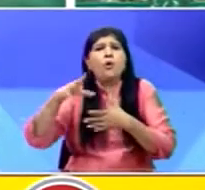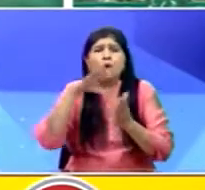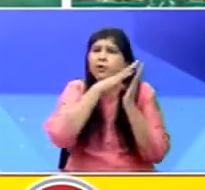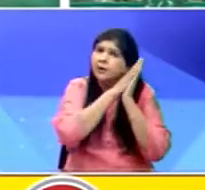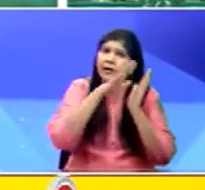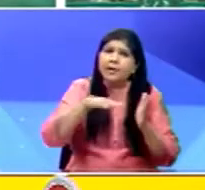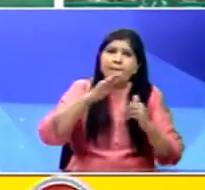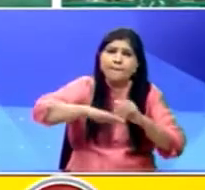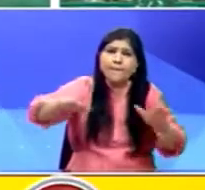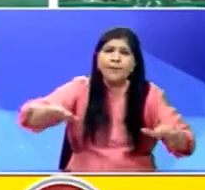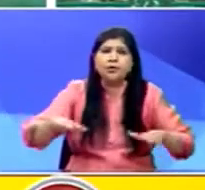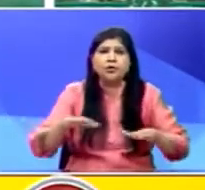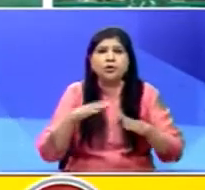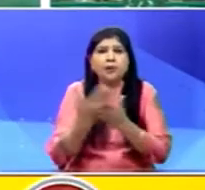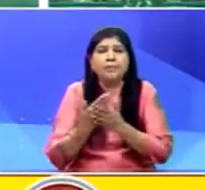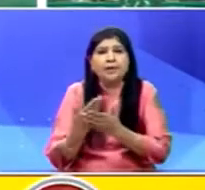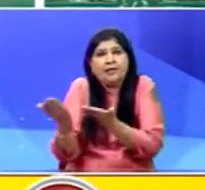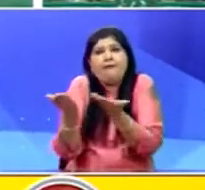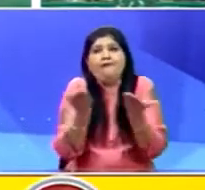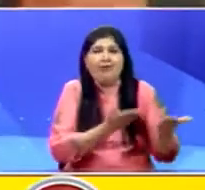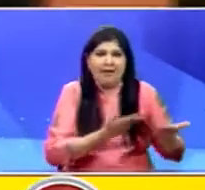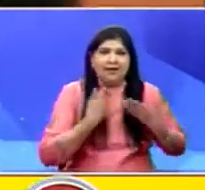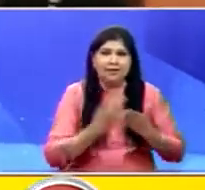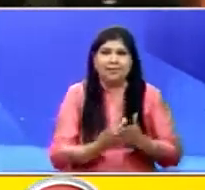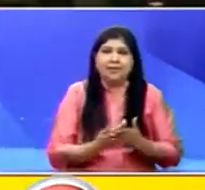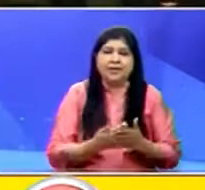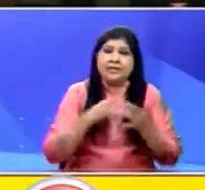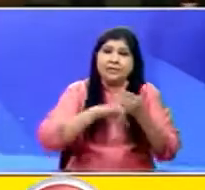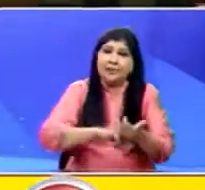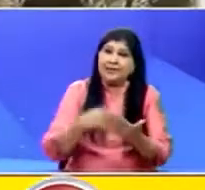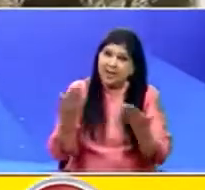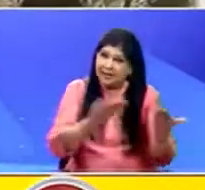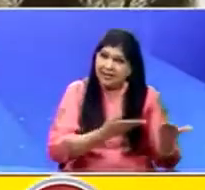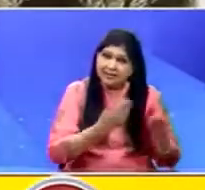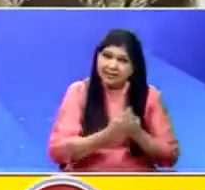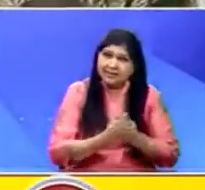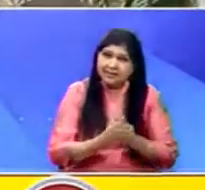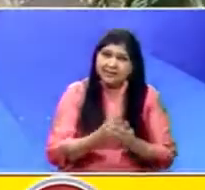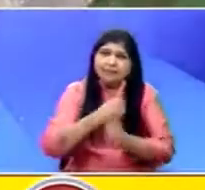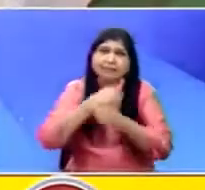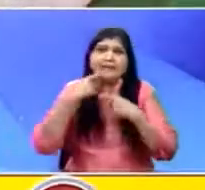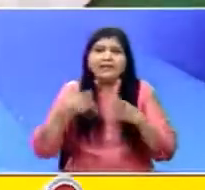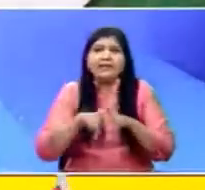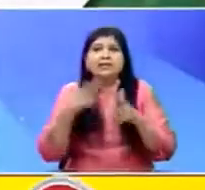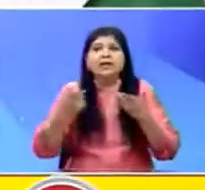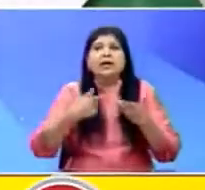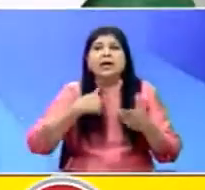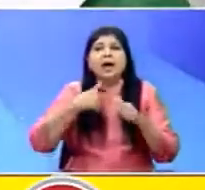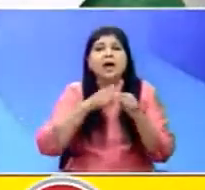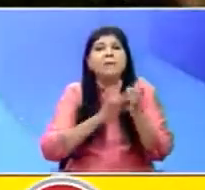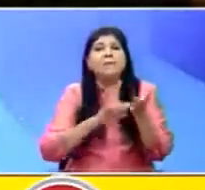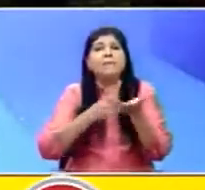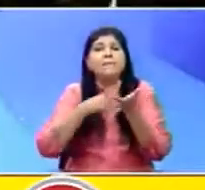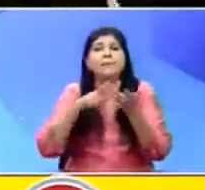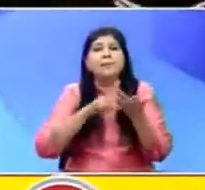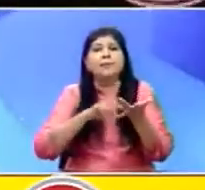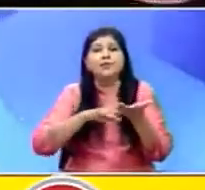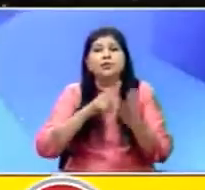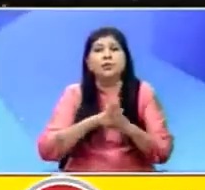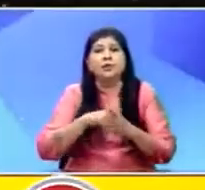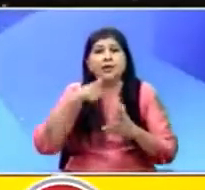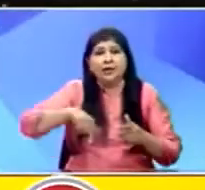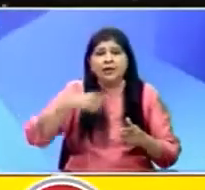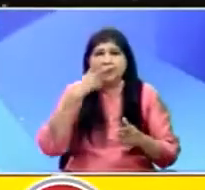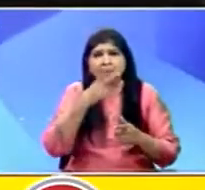मुख्य अतिथि के रूप में शामिल किया गया। साथियों, अमृत महोत्सव के ये रंग केवल भारत में ही